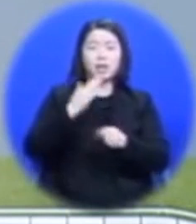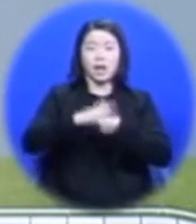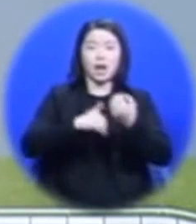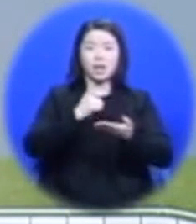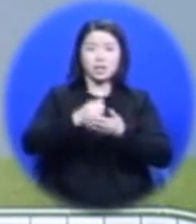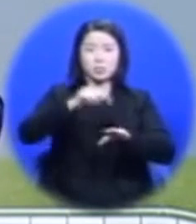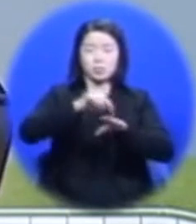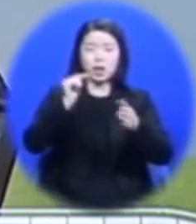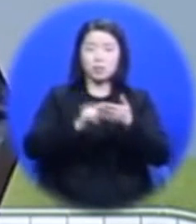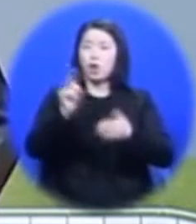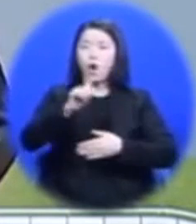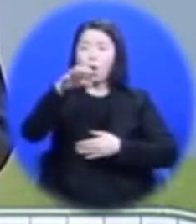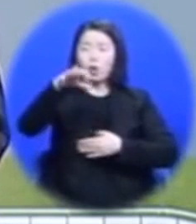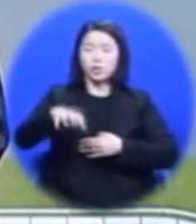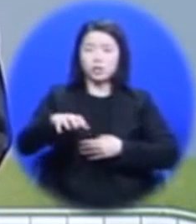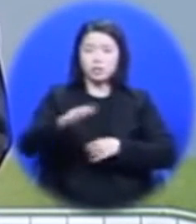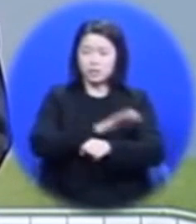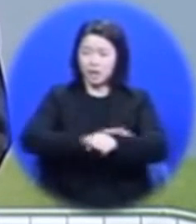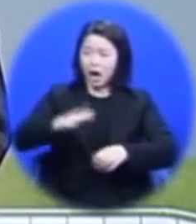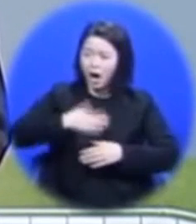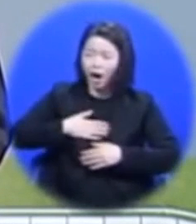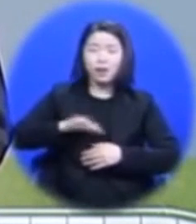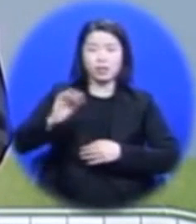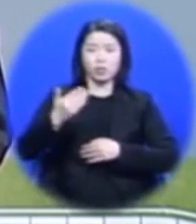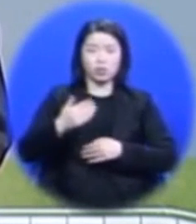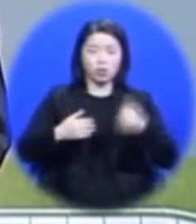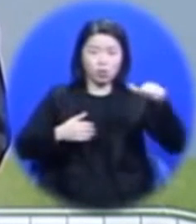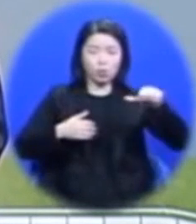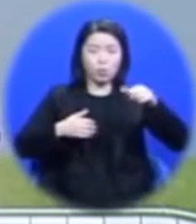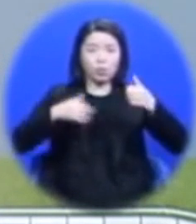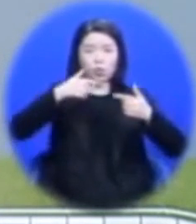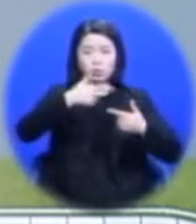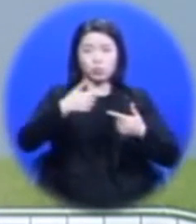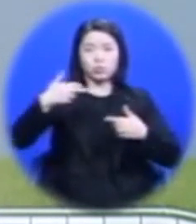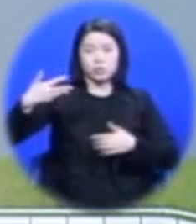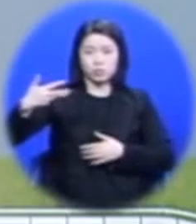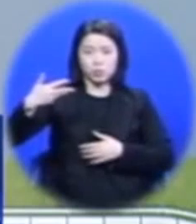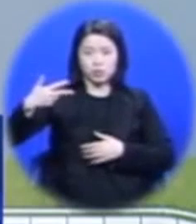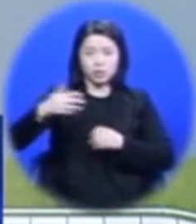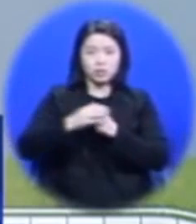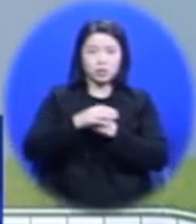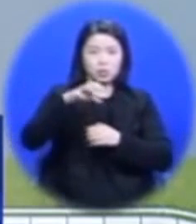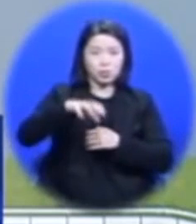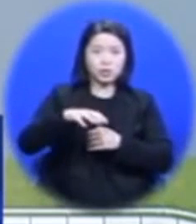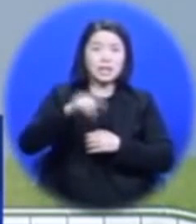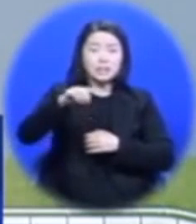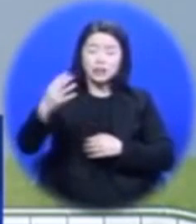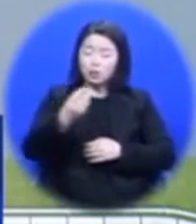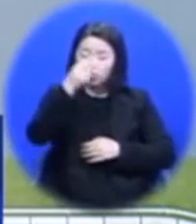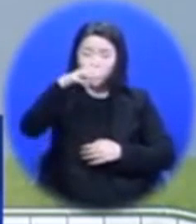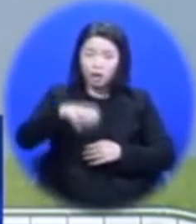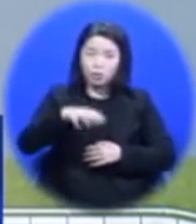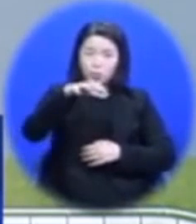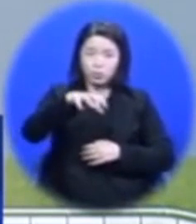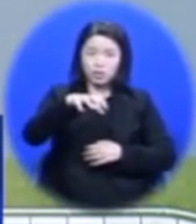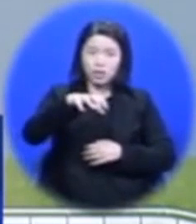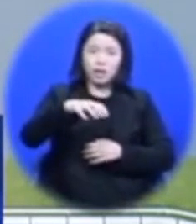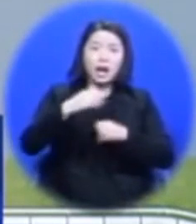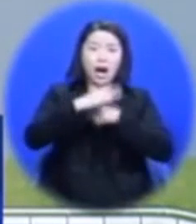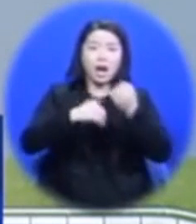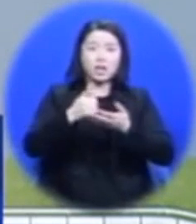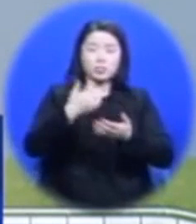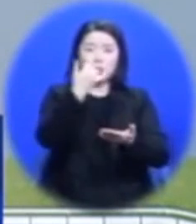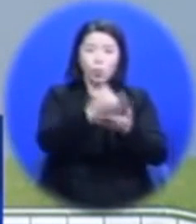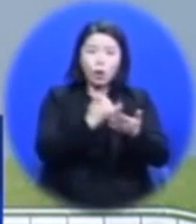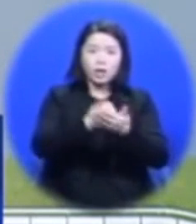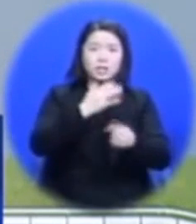하나님의 마음이 어디 있는지 잘 알아야 됩니다. 5절, 6절, 10절에 보면 그 거룩한 곳에 계신 하나님은 고아들의 아버지,